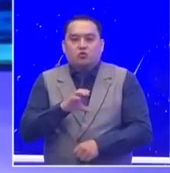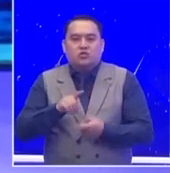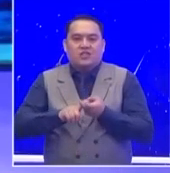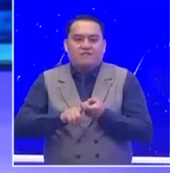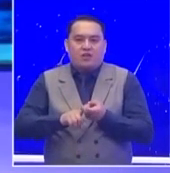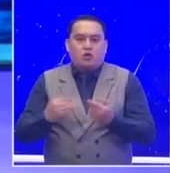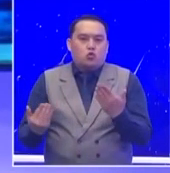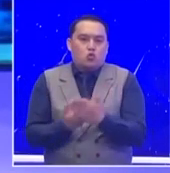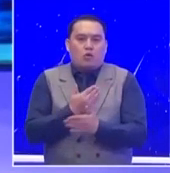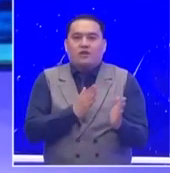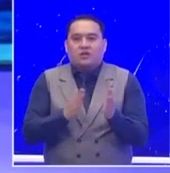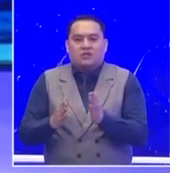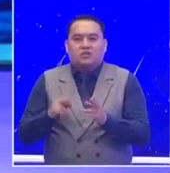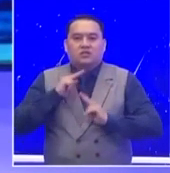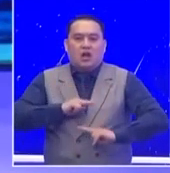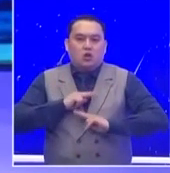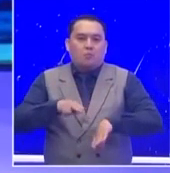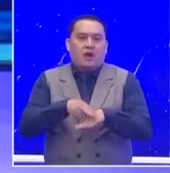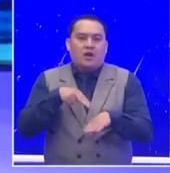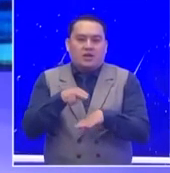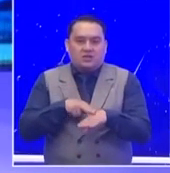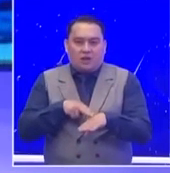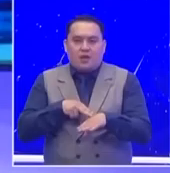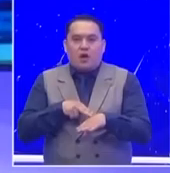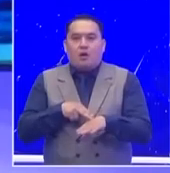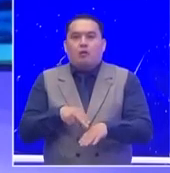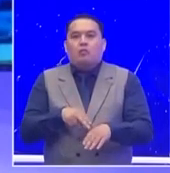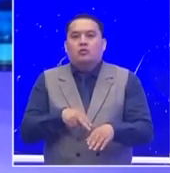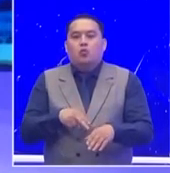В новом режиме заработали и стражи порядка, а к уличным